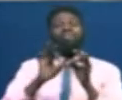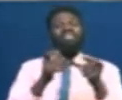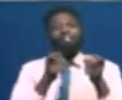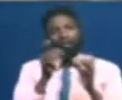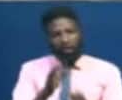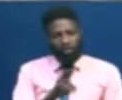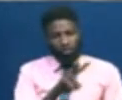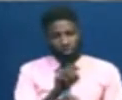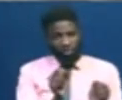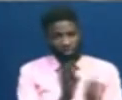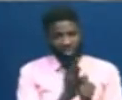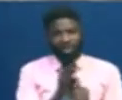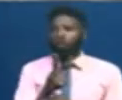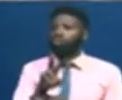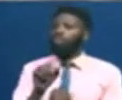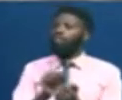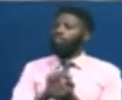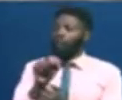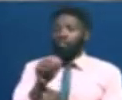zilienda chini sana.